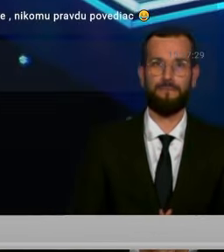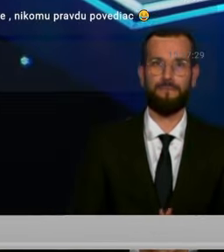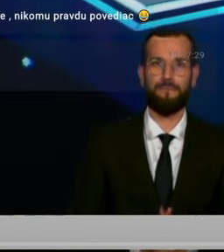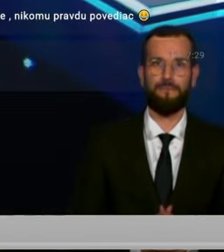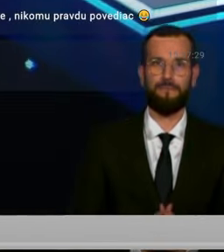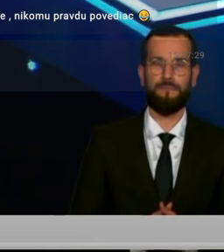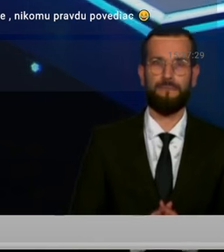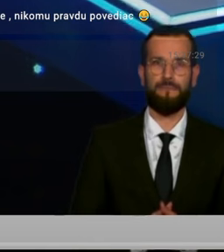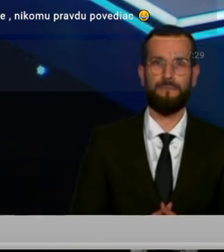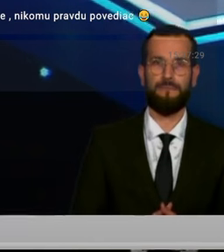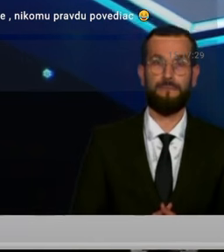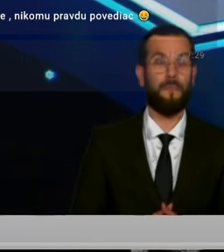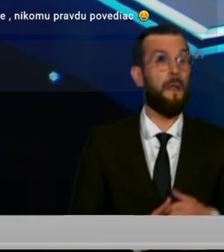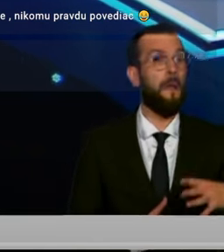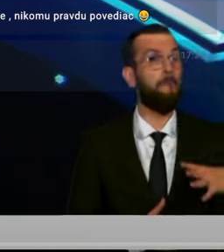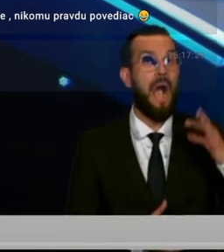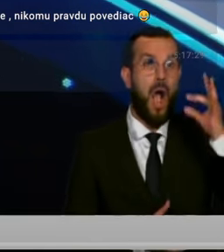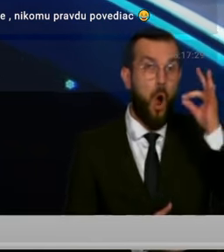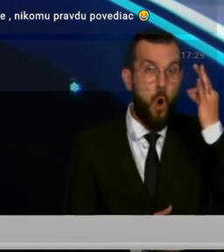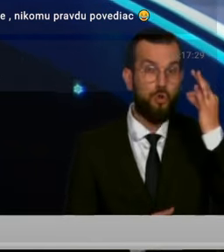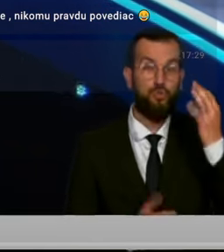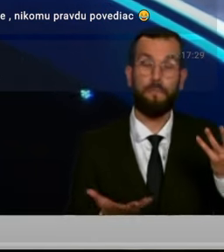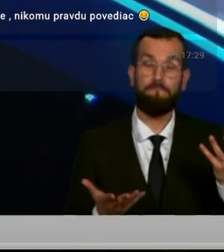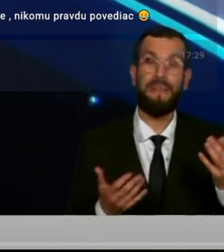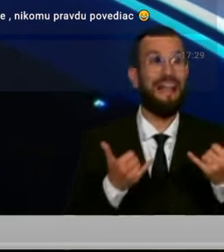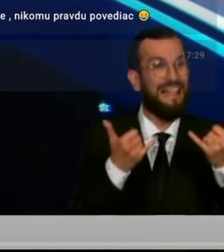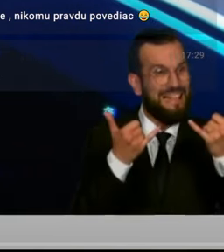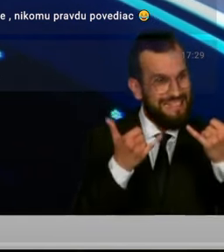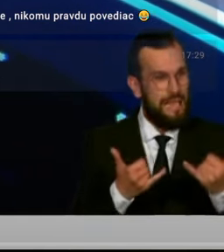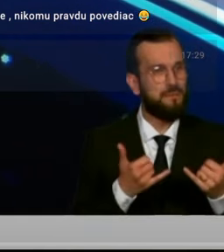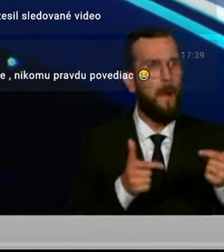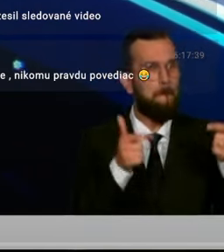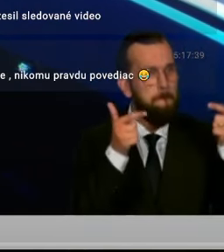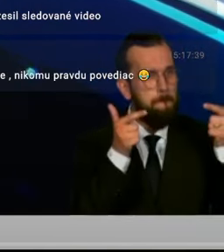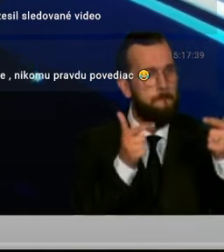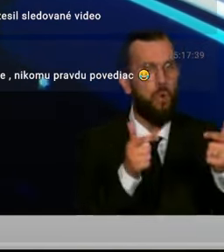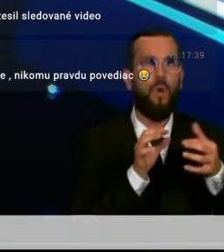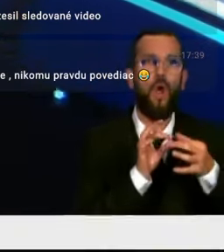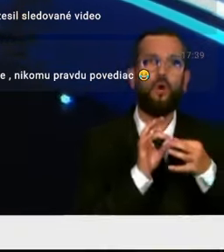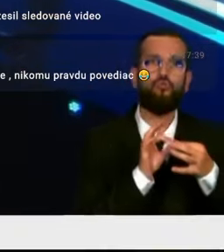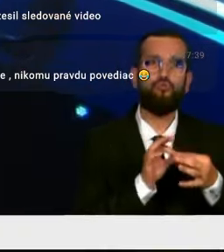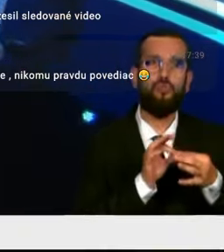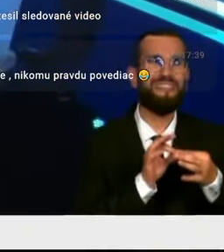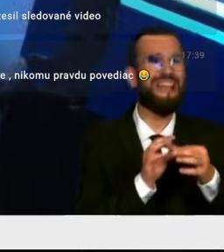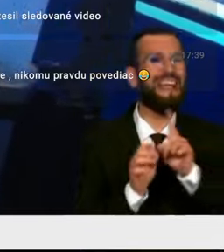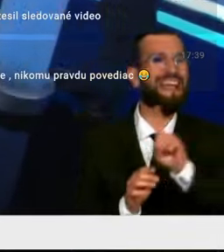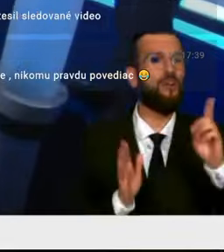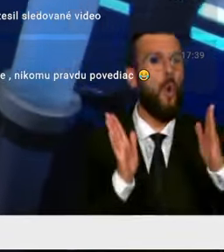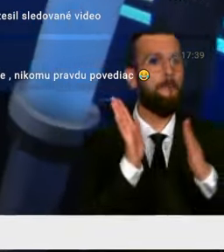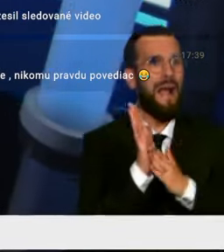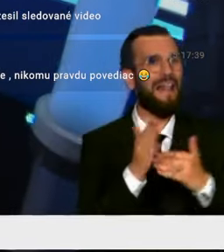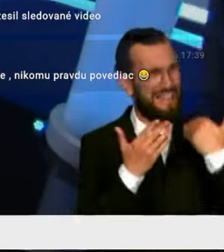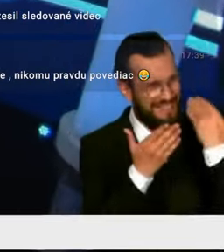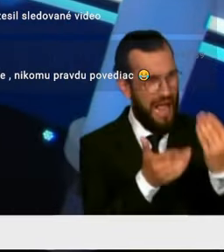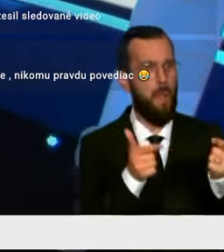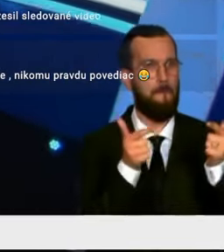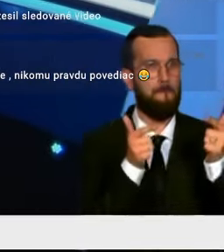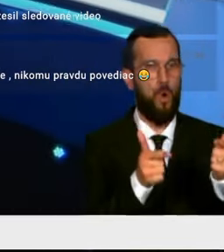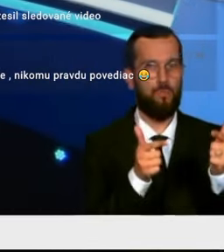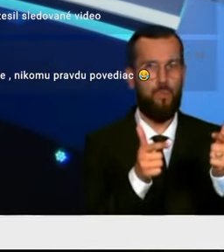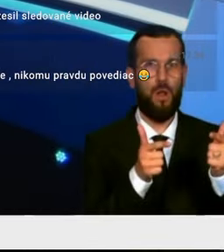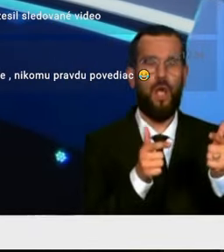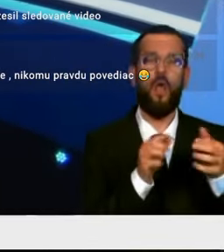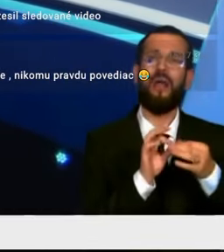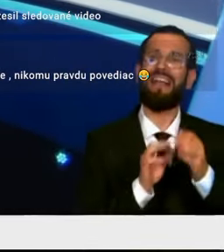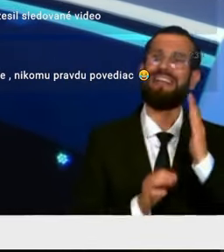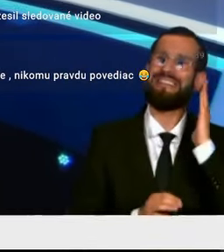začať pán Korčok dnes vás priamo podporil líder hnutia Slovensko Igor Matovič koaličné strany